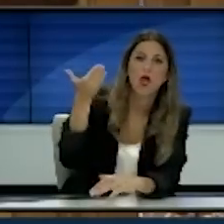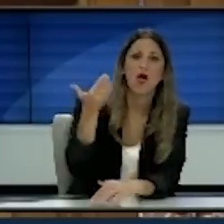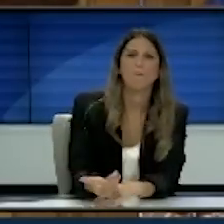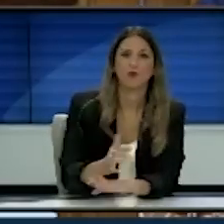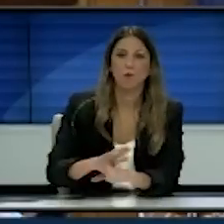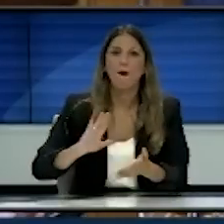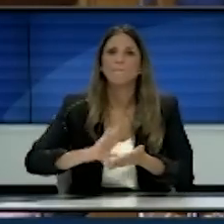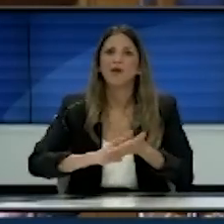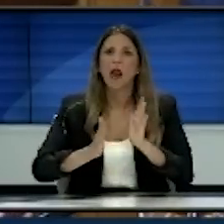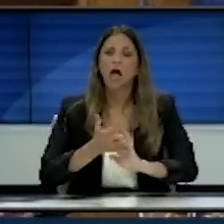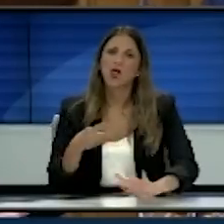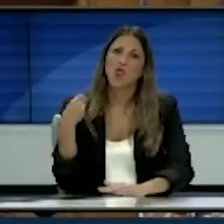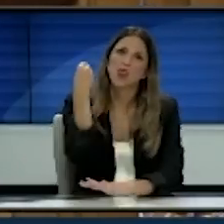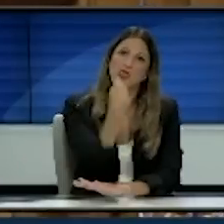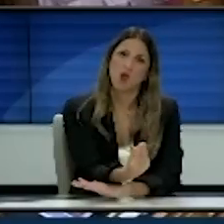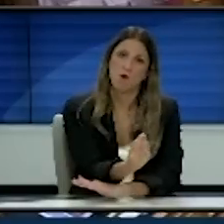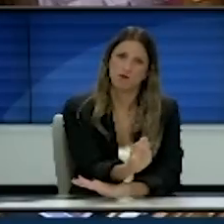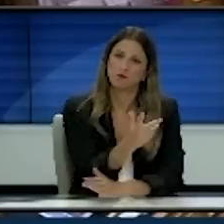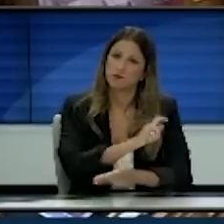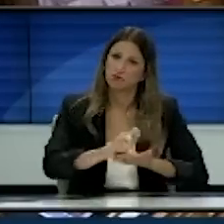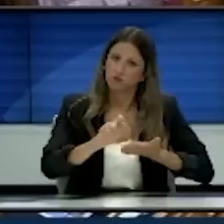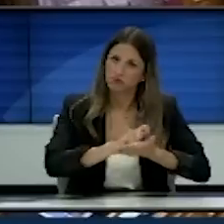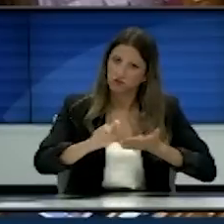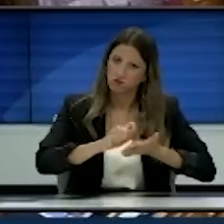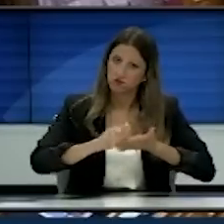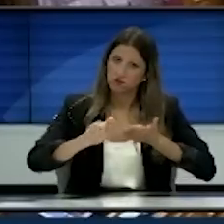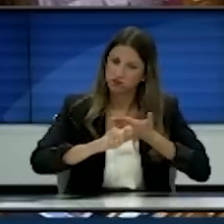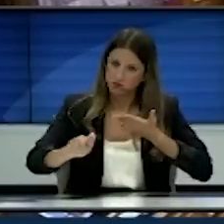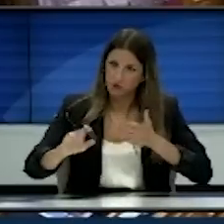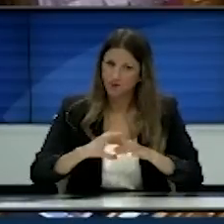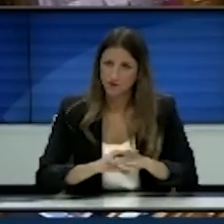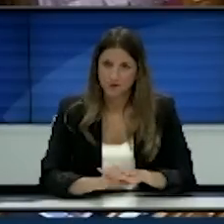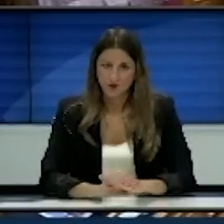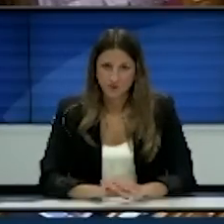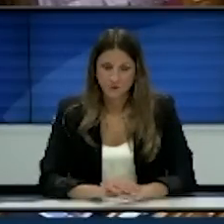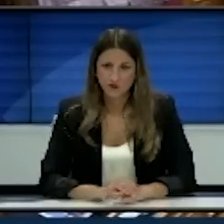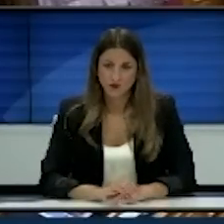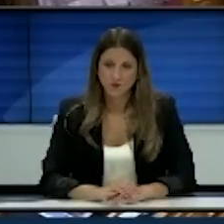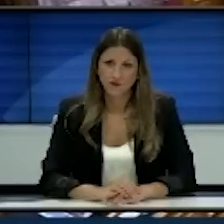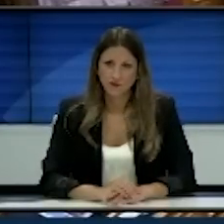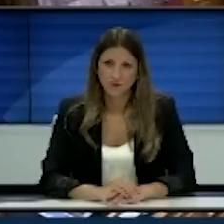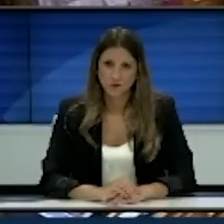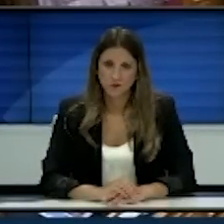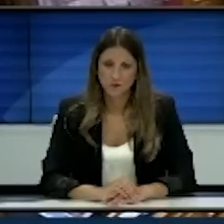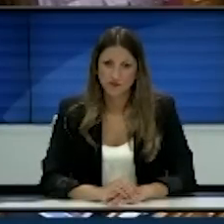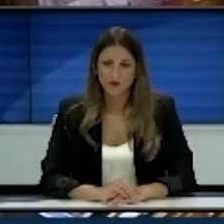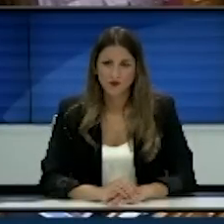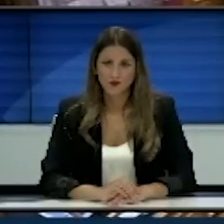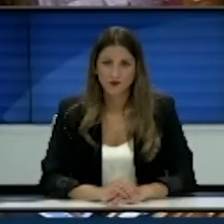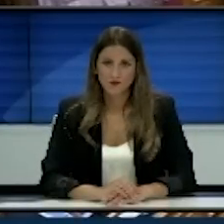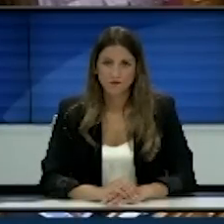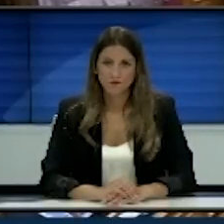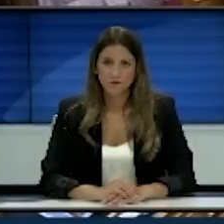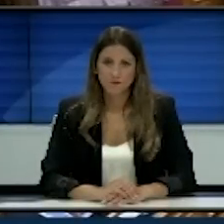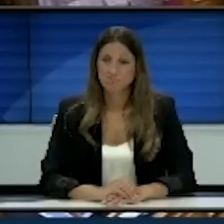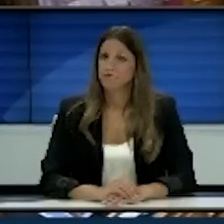πρακτικά, προς γνώση και συμμόρφωση και για τα περαιτέρω φυσικά, με πρακτικές ενέργειες. Εδώ